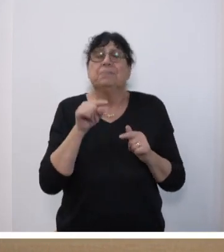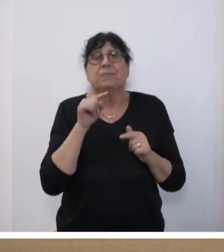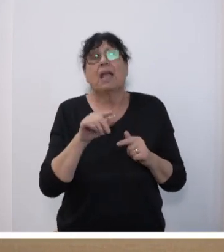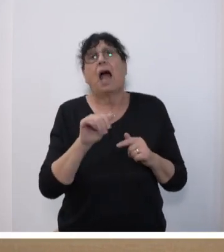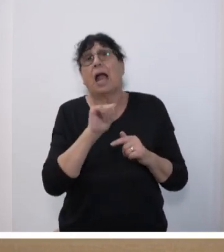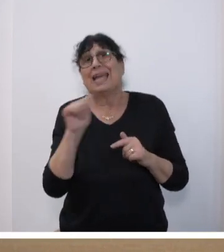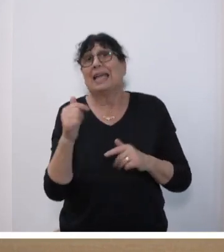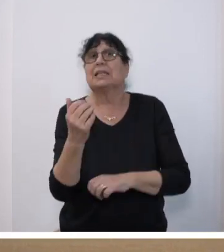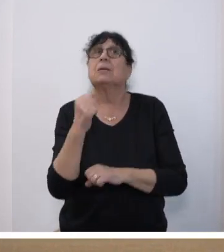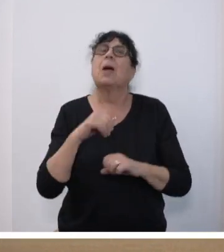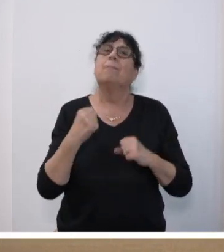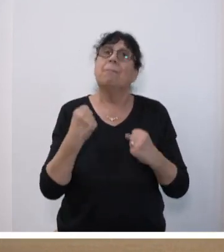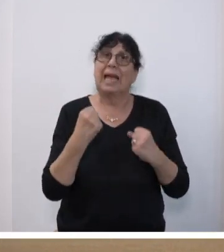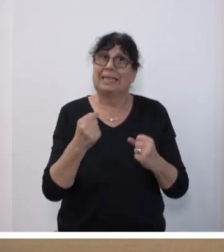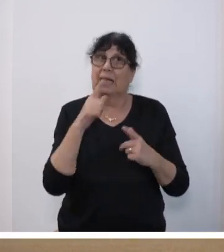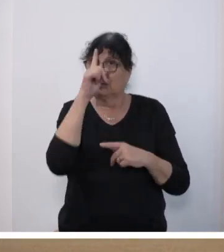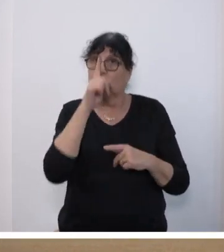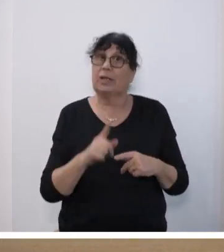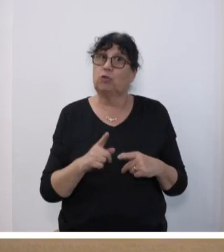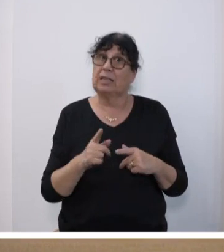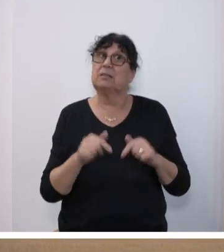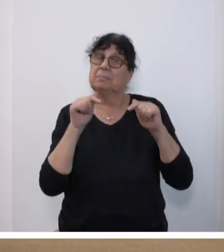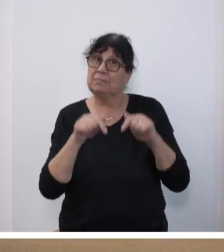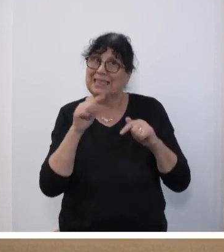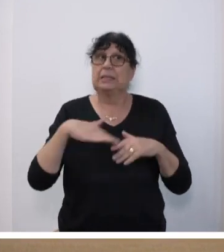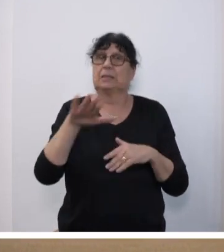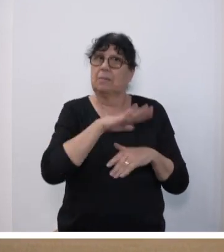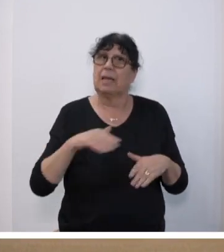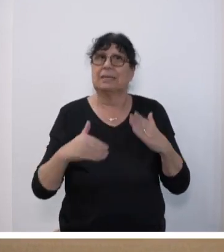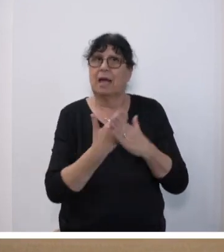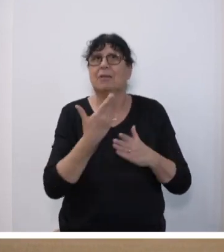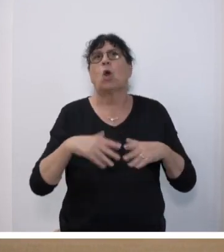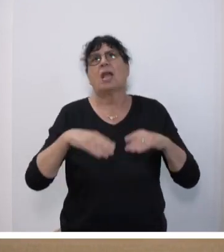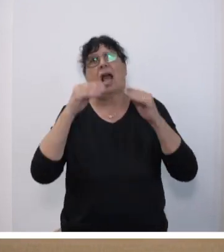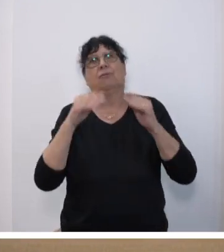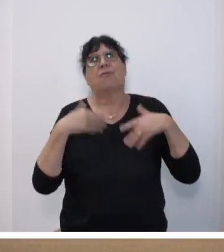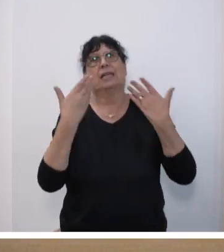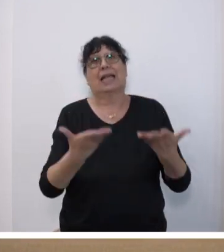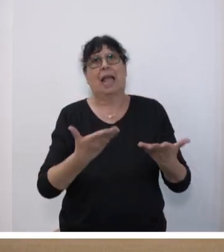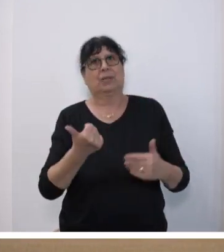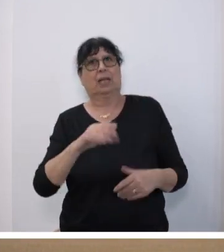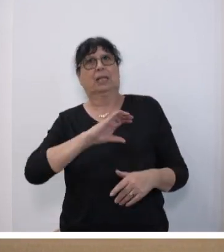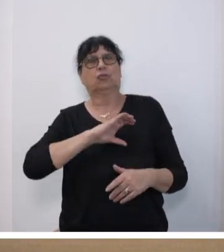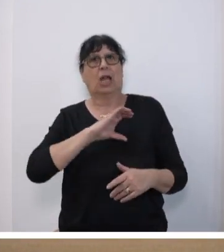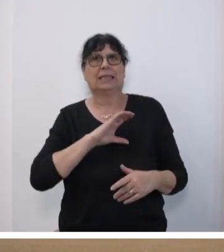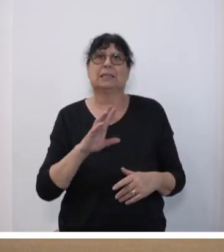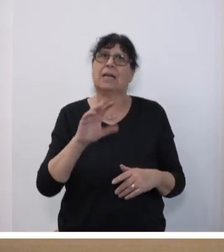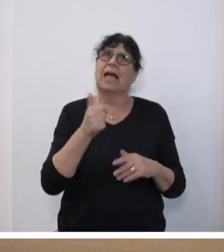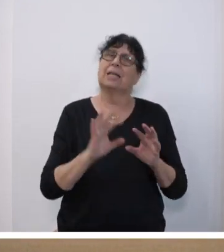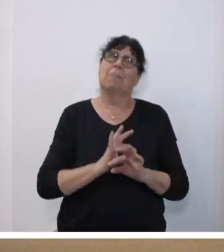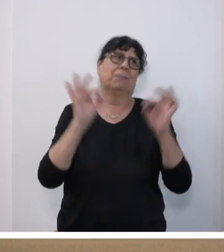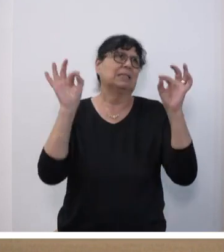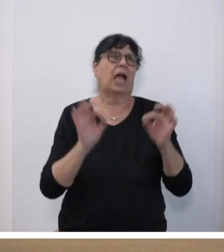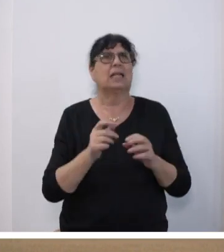alliierten Mächte in Westdeutschland diesem Land die Chance für einen Neuanfang geben. Dass sie an ein besseres, an ein menschlicheres, an